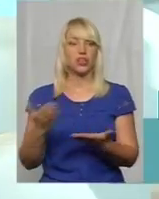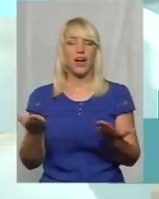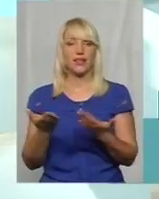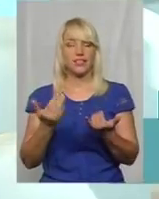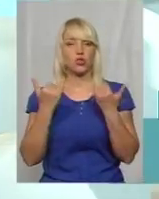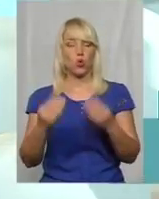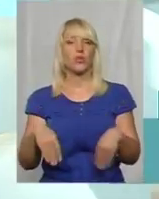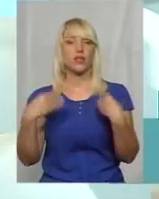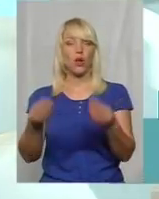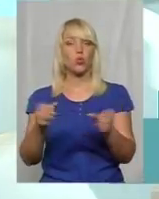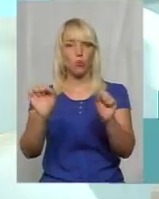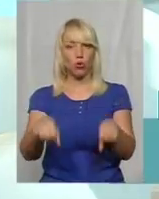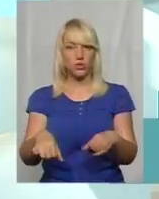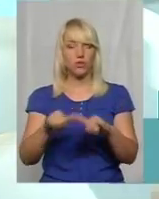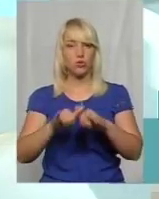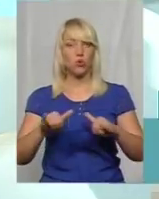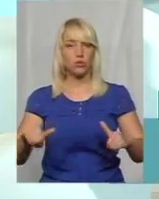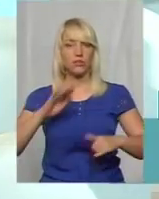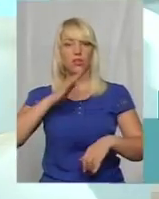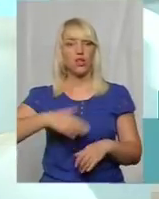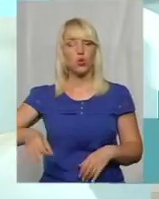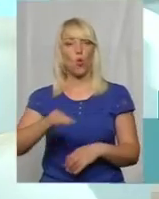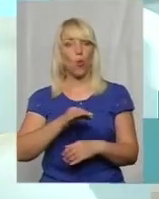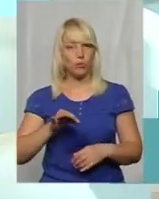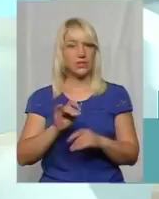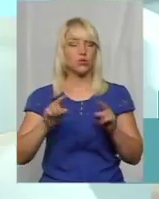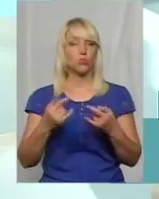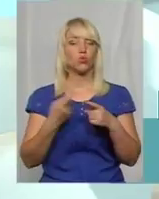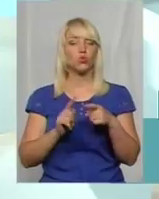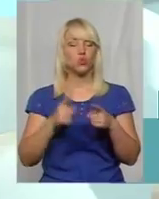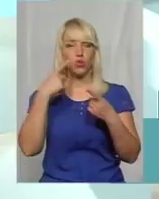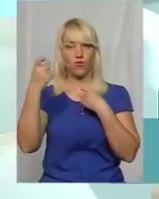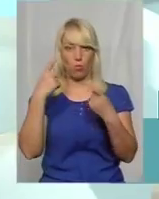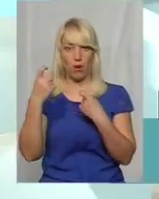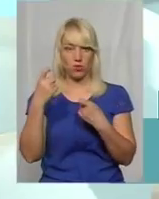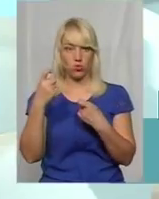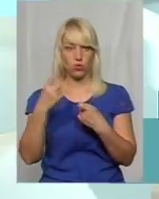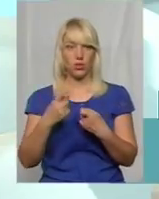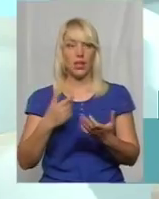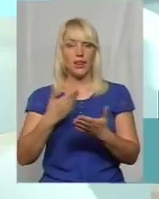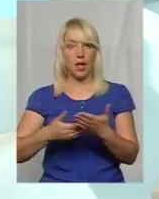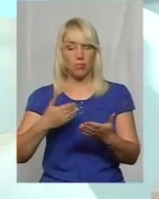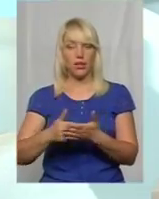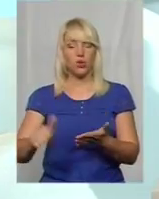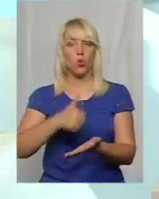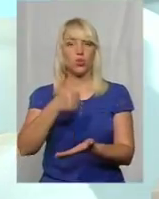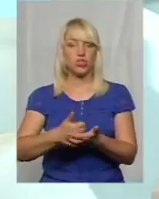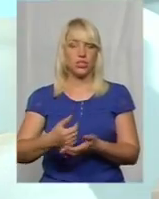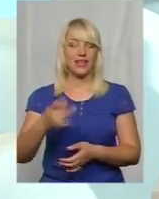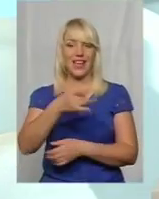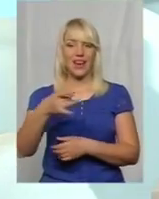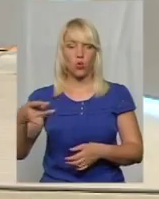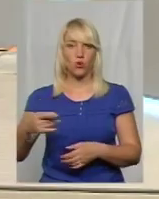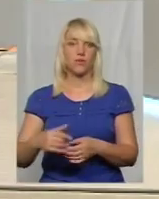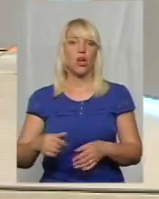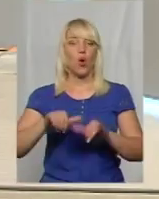які сьогодні дають можливість розвитку нашої області. Тому цю інформацію, наприклад, очільники районів,